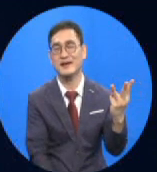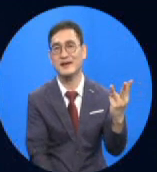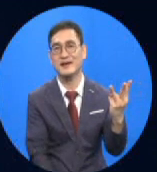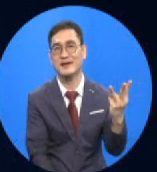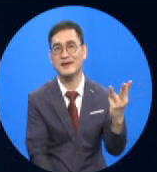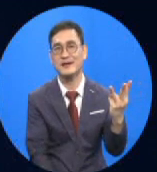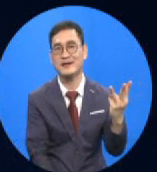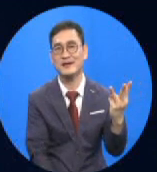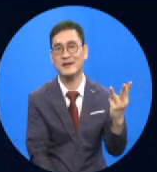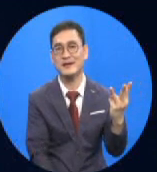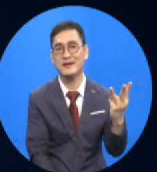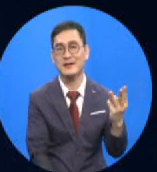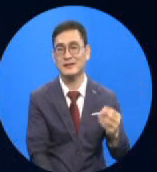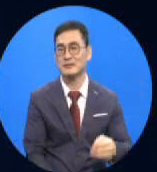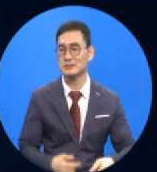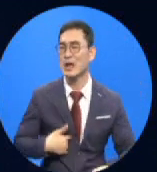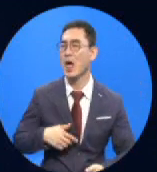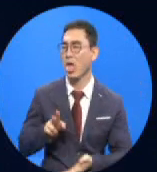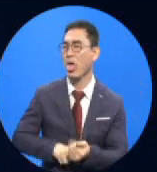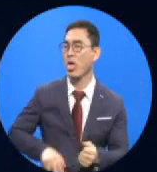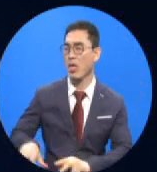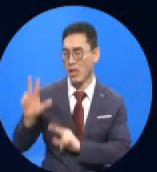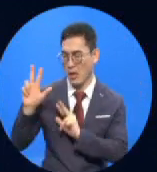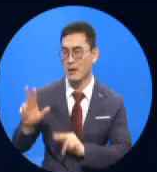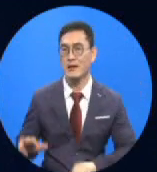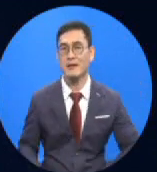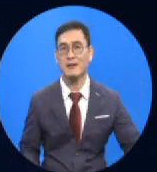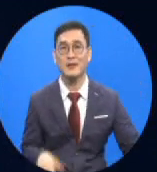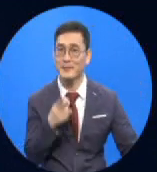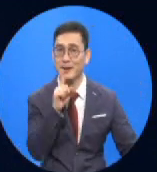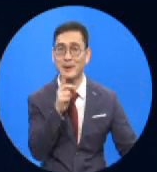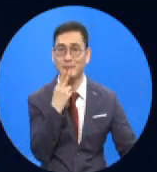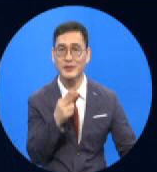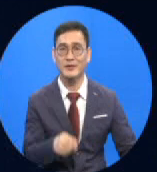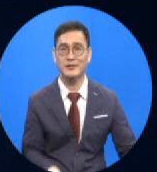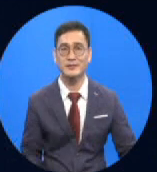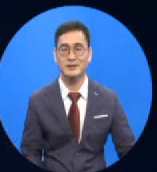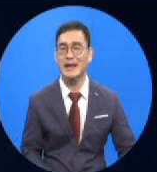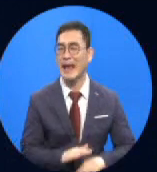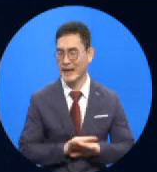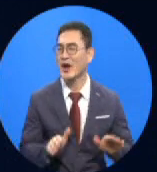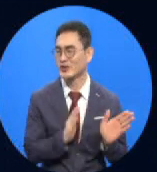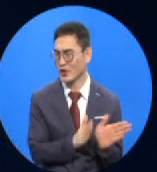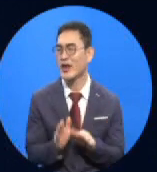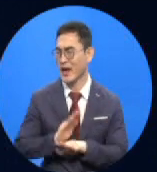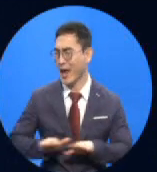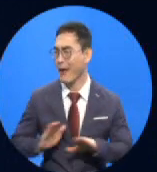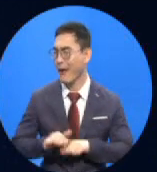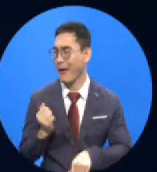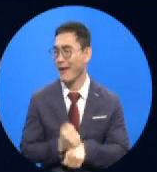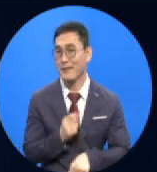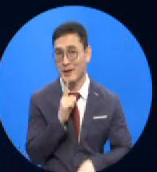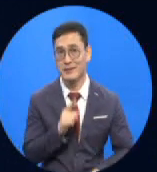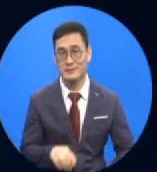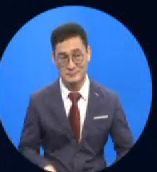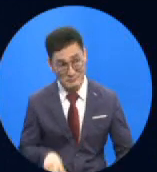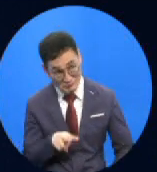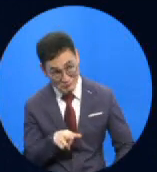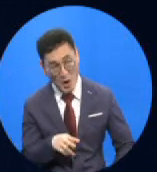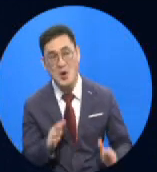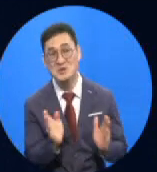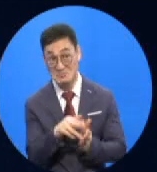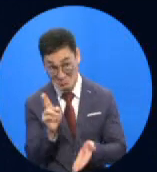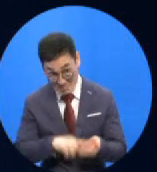들어오시면 애가 카 겠다 이렇게 매도 하겠다 이라고 했고 예 엄니 하겠다 이렇게 얘기했는데 대다수는 그 술집을 팩의 따